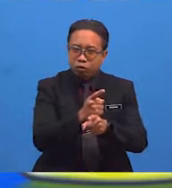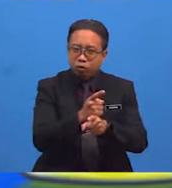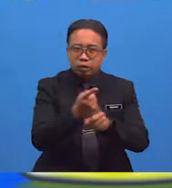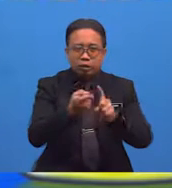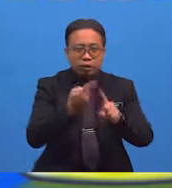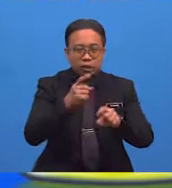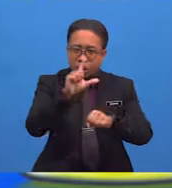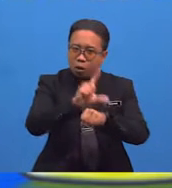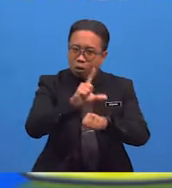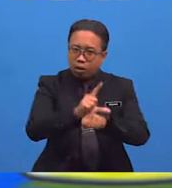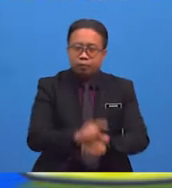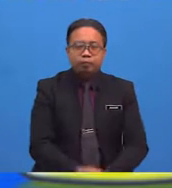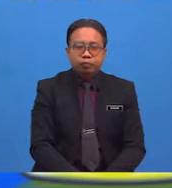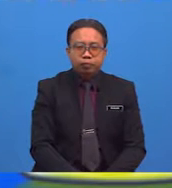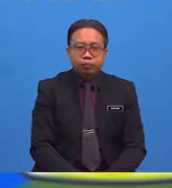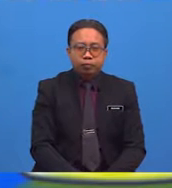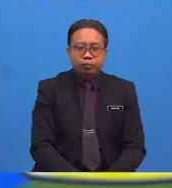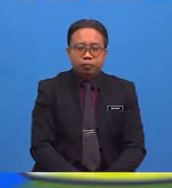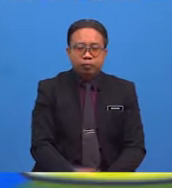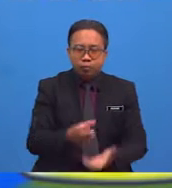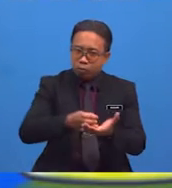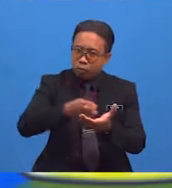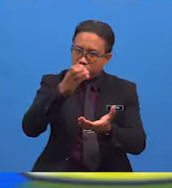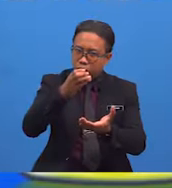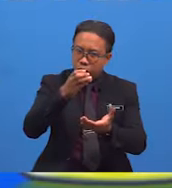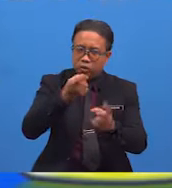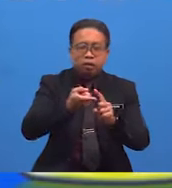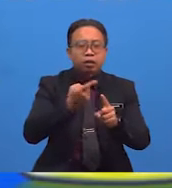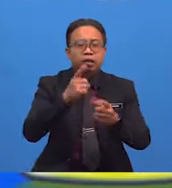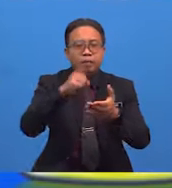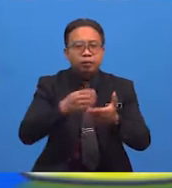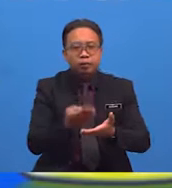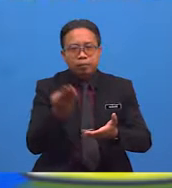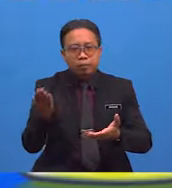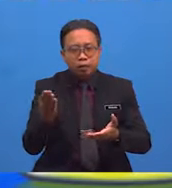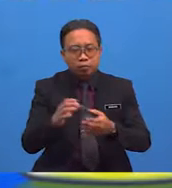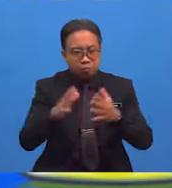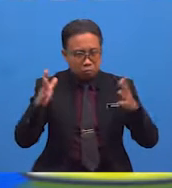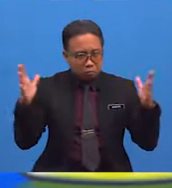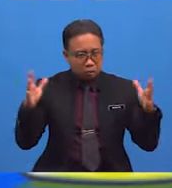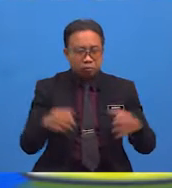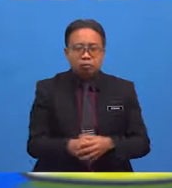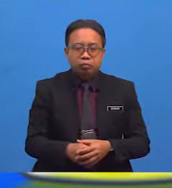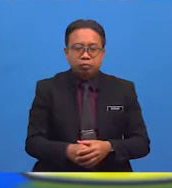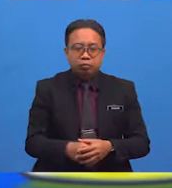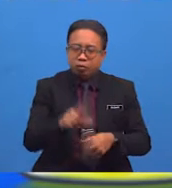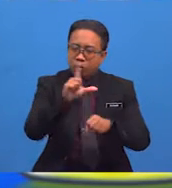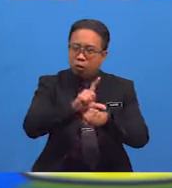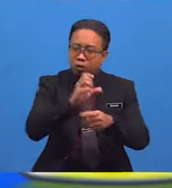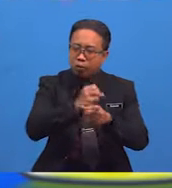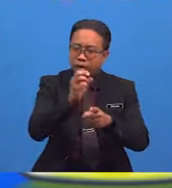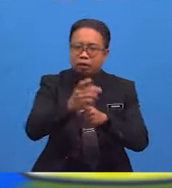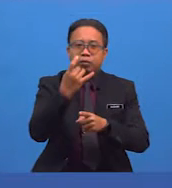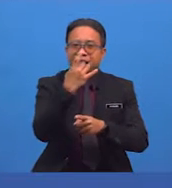daripada logam. Botolnya pula, bahan manakah yang lebih cepat mengembang? Logam atau